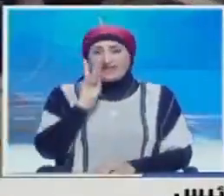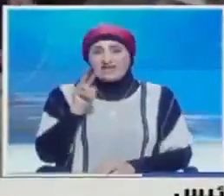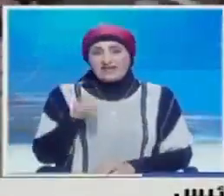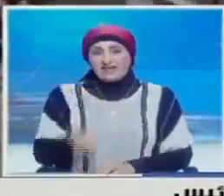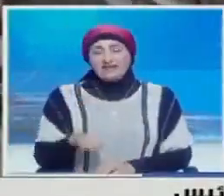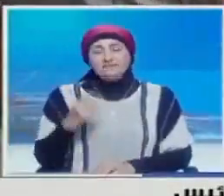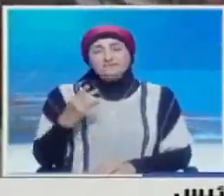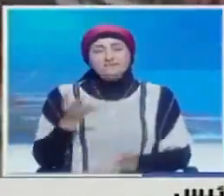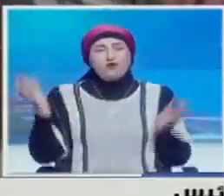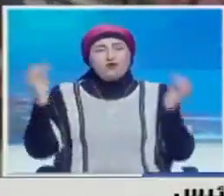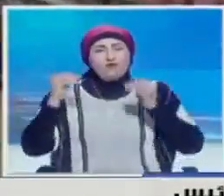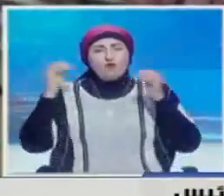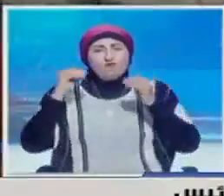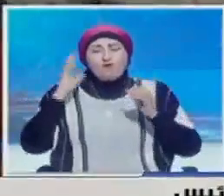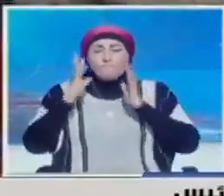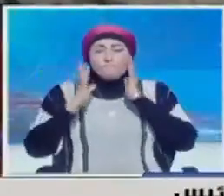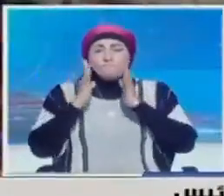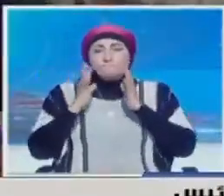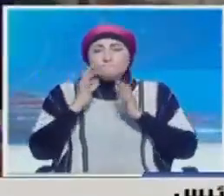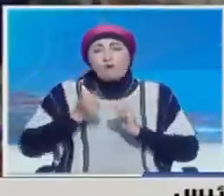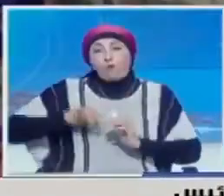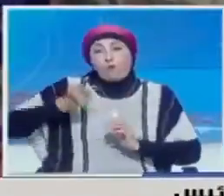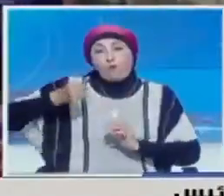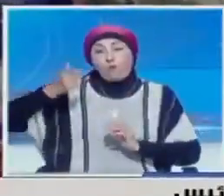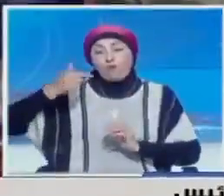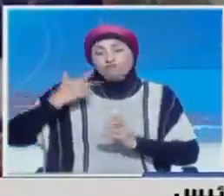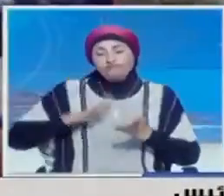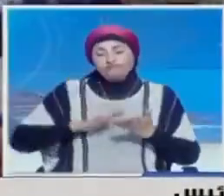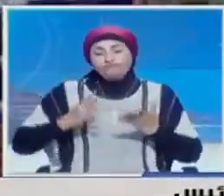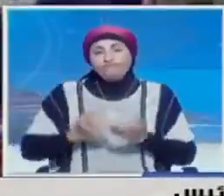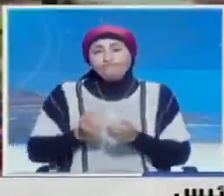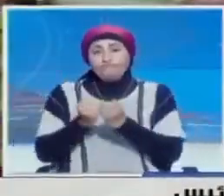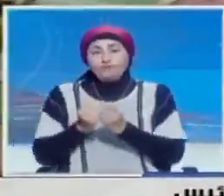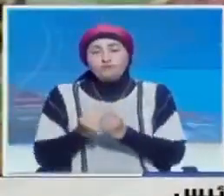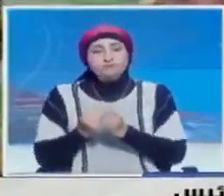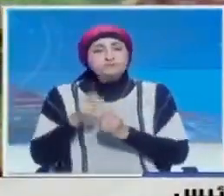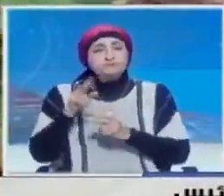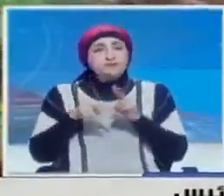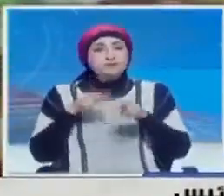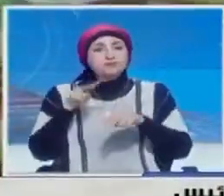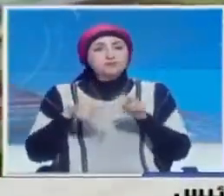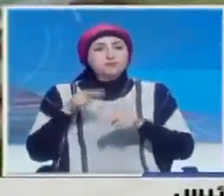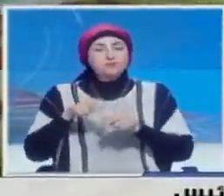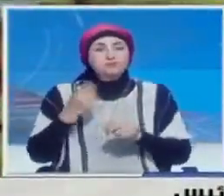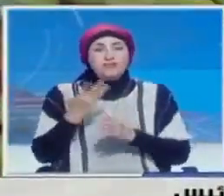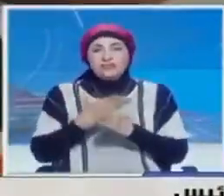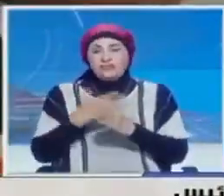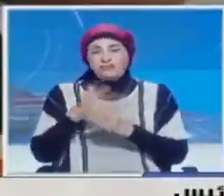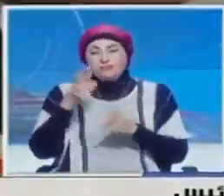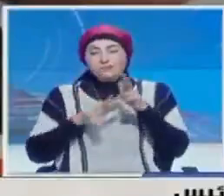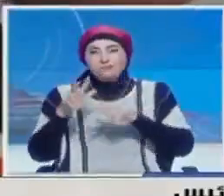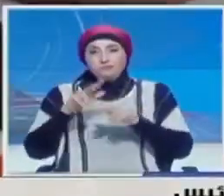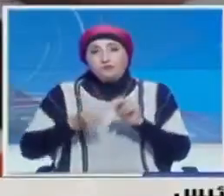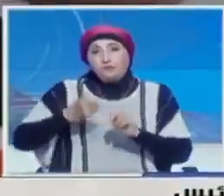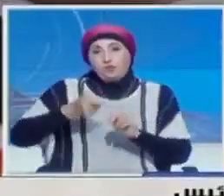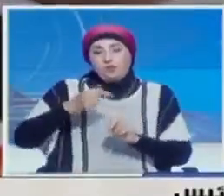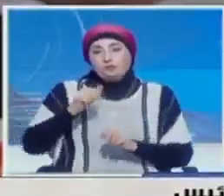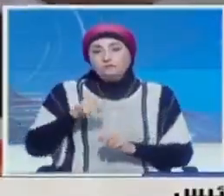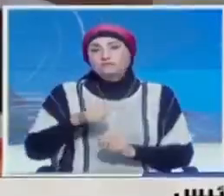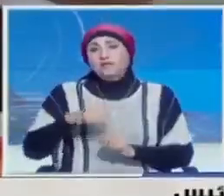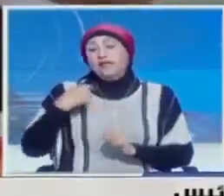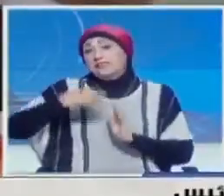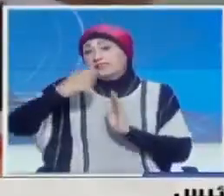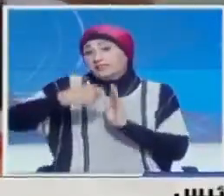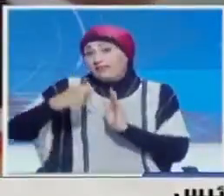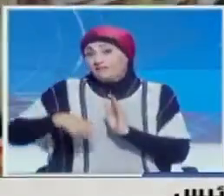الأعباء عن كاهل المواطنين مع إحكام الرقابة على الأسواق لمنع التلاعب في الأسعار. التخفيضات على السلع في